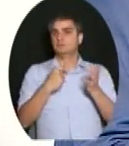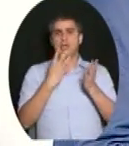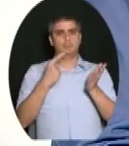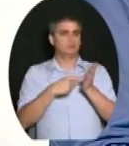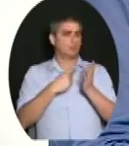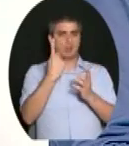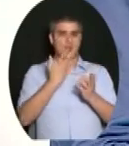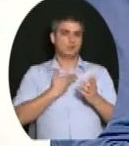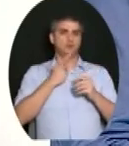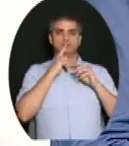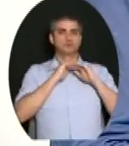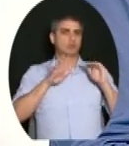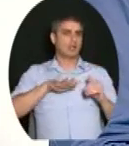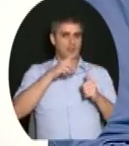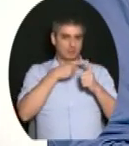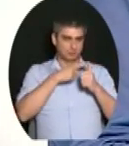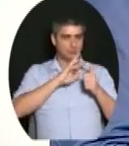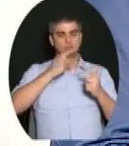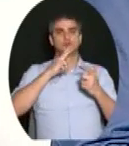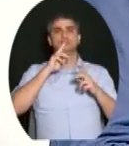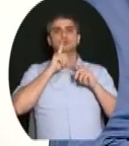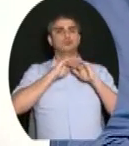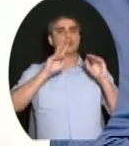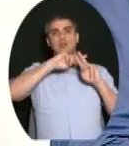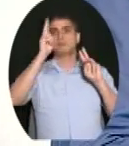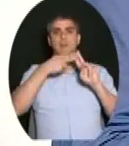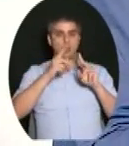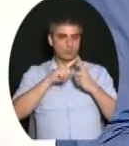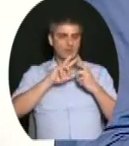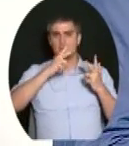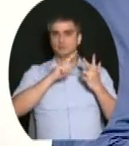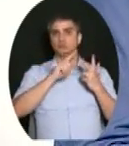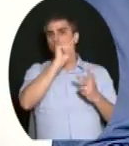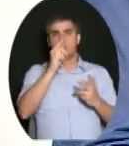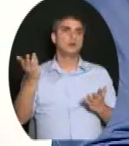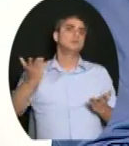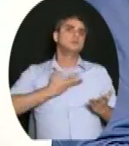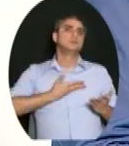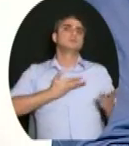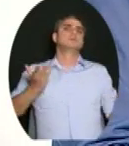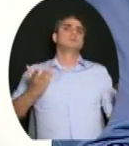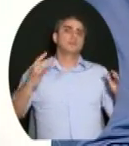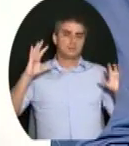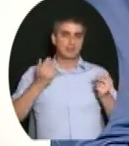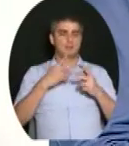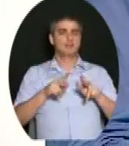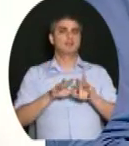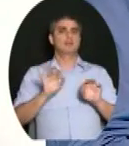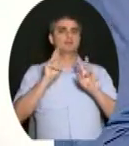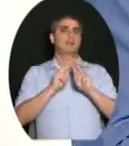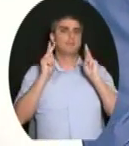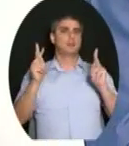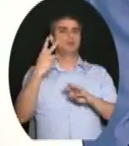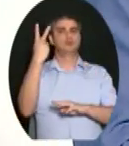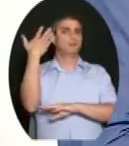נותן שקט אזורי, פעם שנייה שקט בינלאומי, ופעם שלישית אולי יבוא לציון גואל, והנה נפתרה בעיית